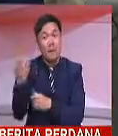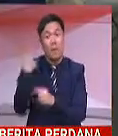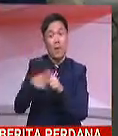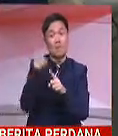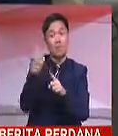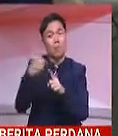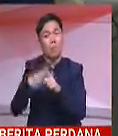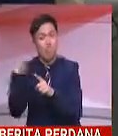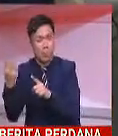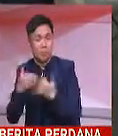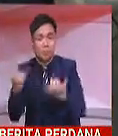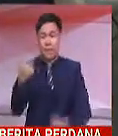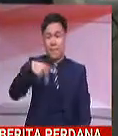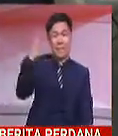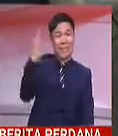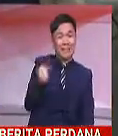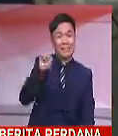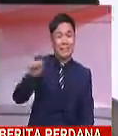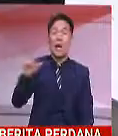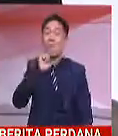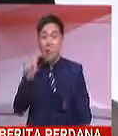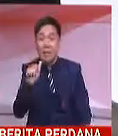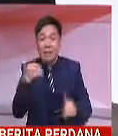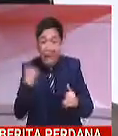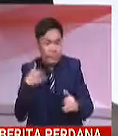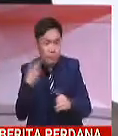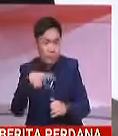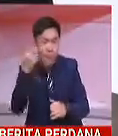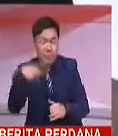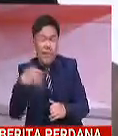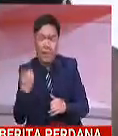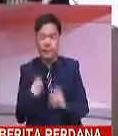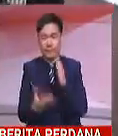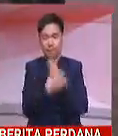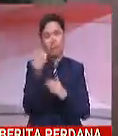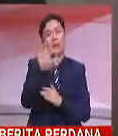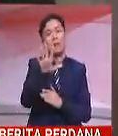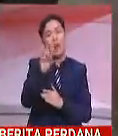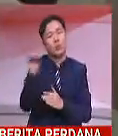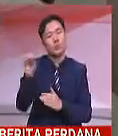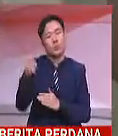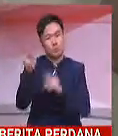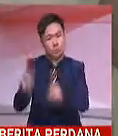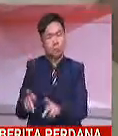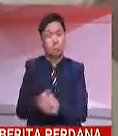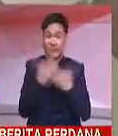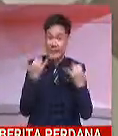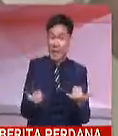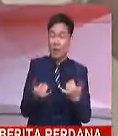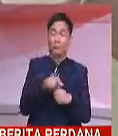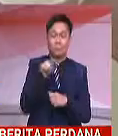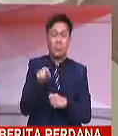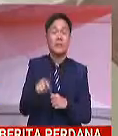lalu. Manakala PKS mikro di negeri bukan PKP menerima RM500. GKP tambahan